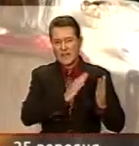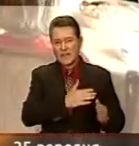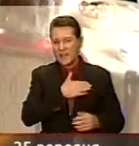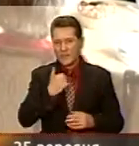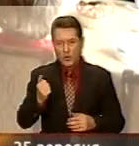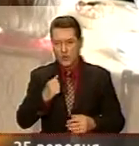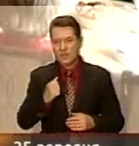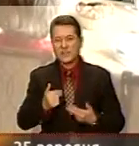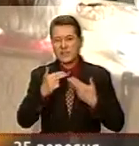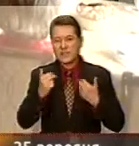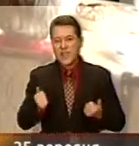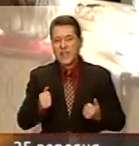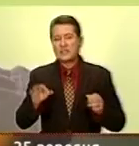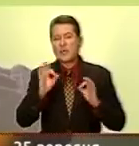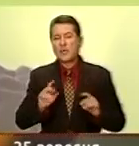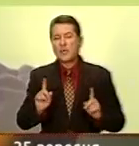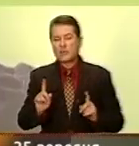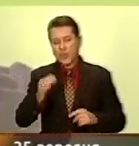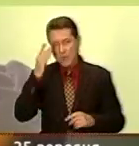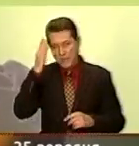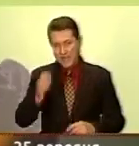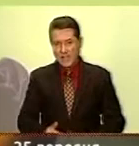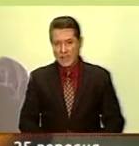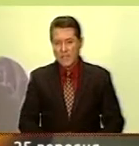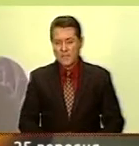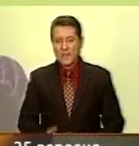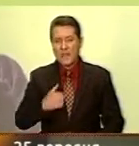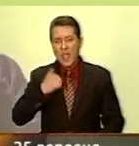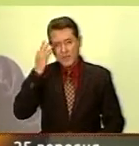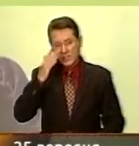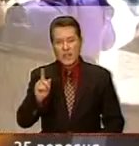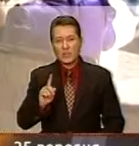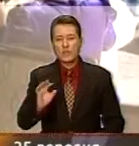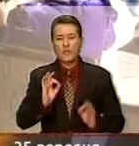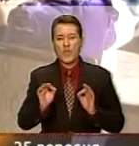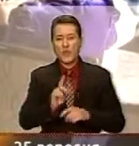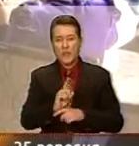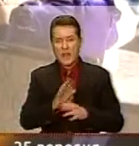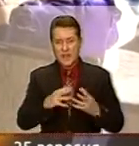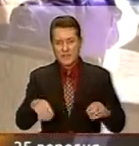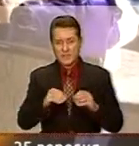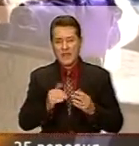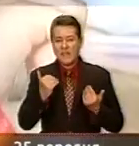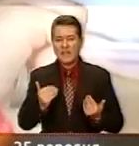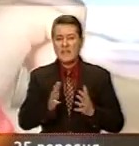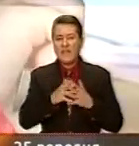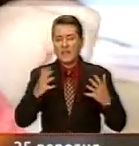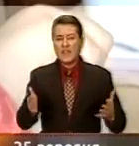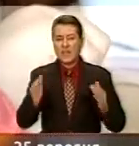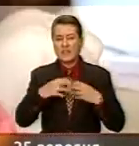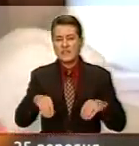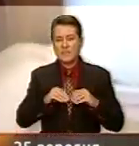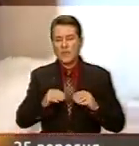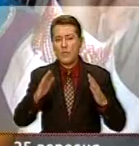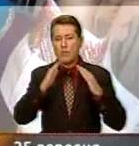хоче, зізнається лише, про що мріяла. Я мріяла нормальну сім'ю, щоб була у мене. Нині ж у великій сім'ї, великому будинкові